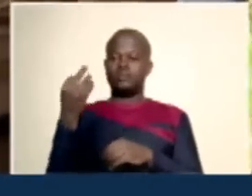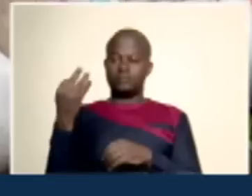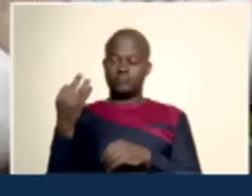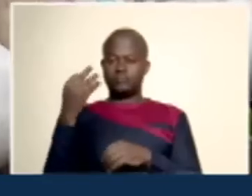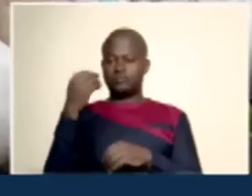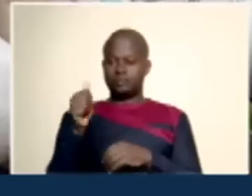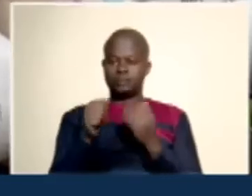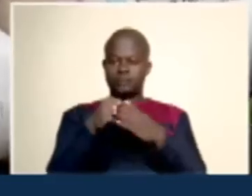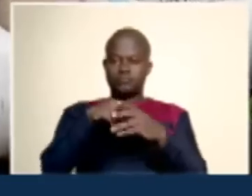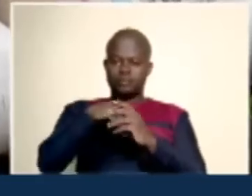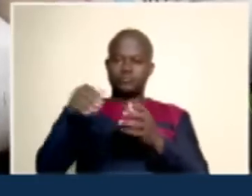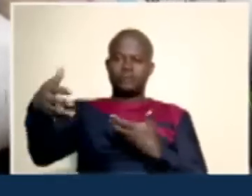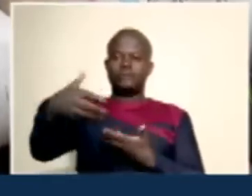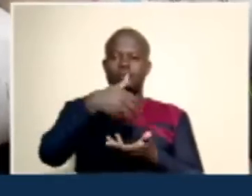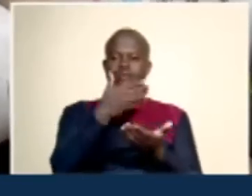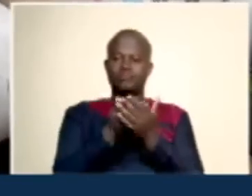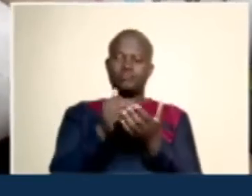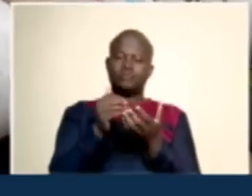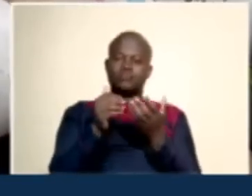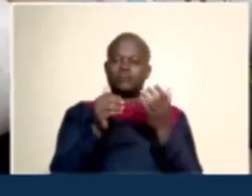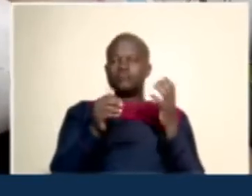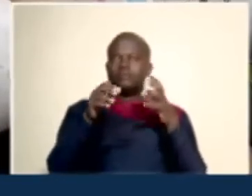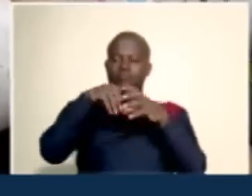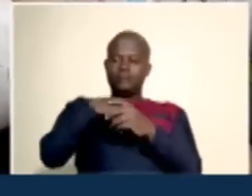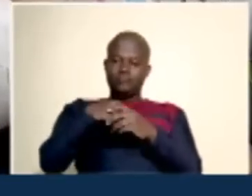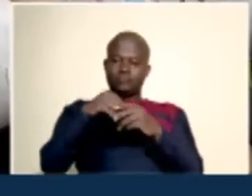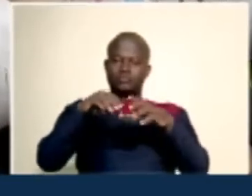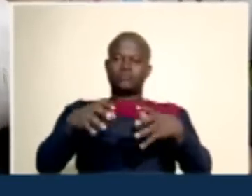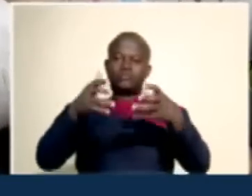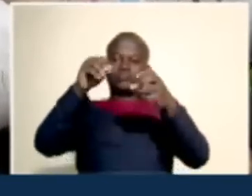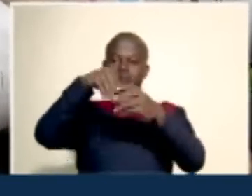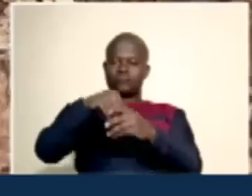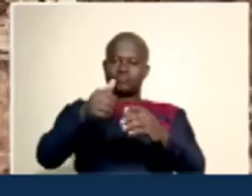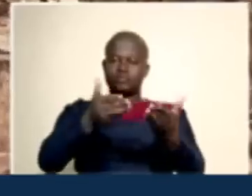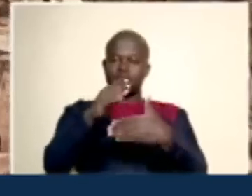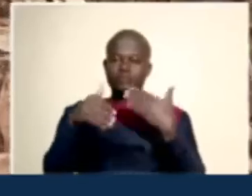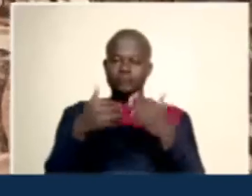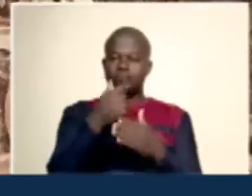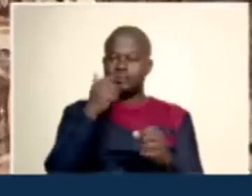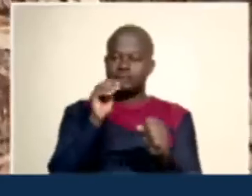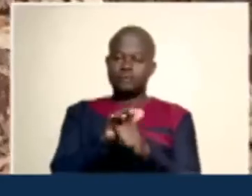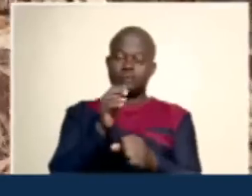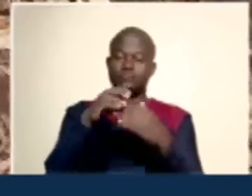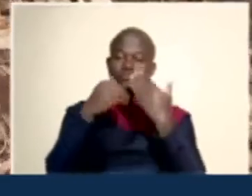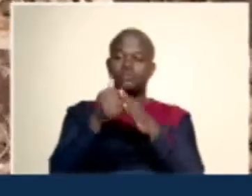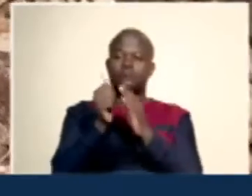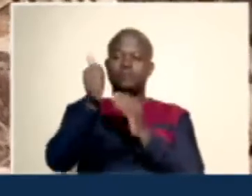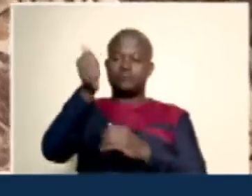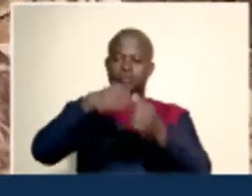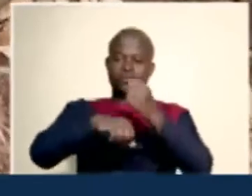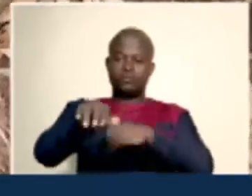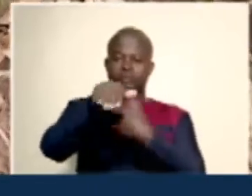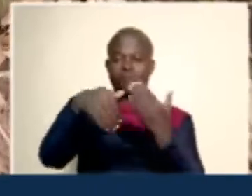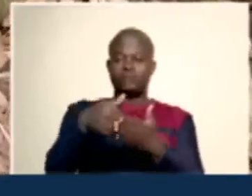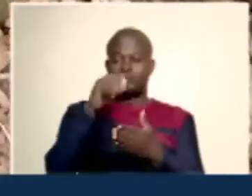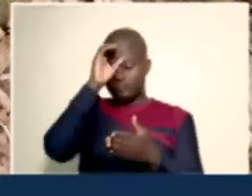2022-2023 a maze mu kubisarura basabwa kubihungura bigapakirwa mu mifuka ishyirwa muri iyo mbuga bizezwa n'aba bakuriye muri icyo gishanga ko